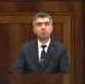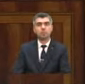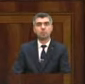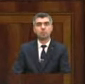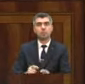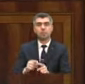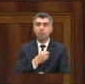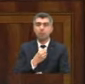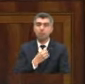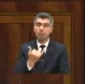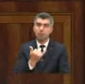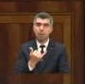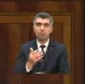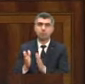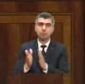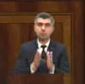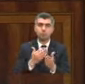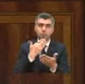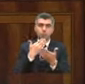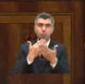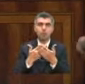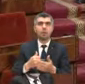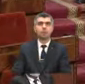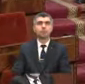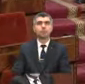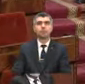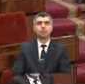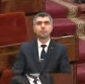كامل. شكرا سيد الوزير. شكرا شكرا سيد النائب.